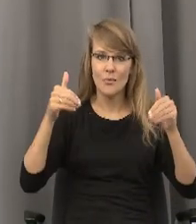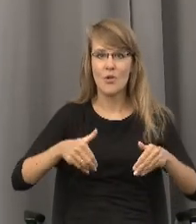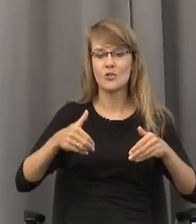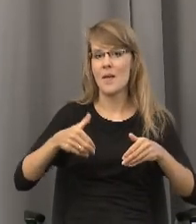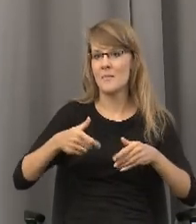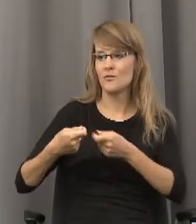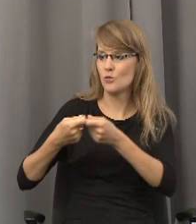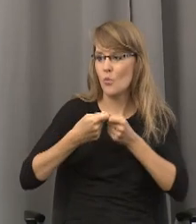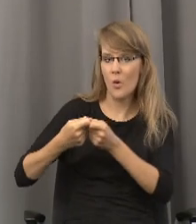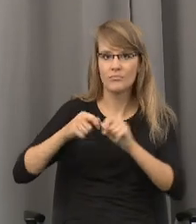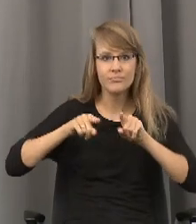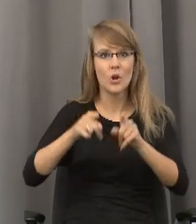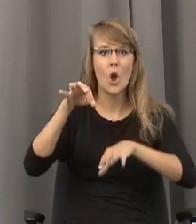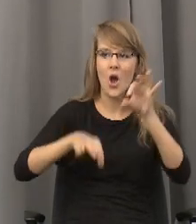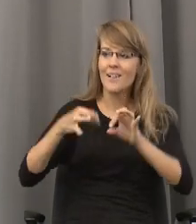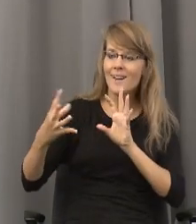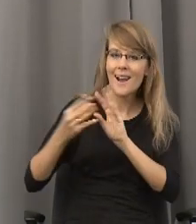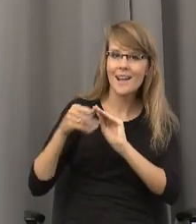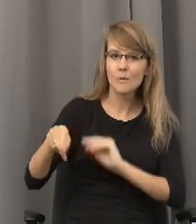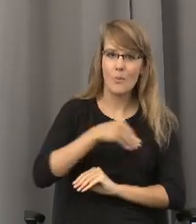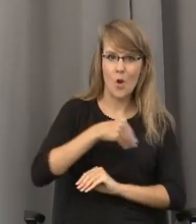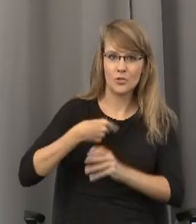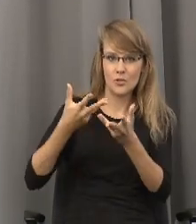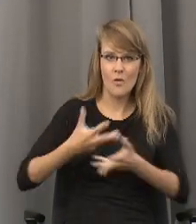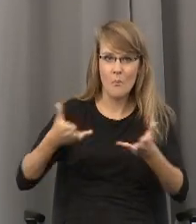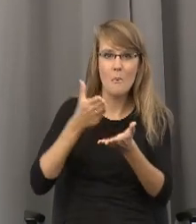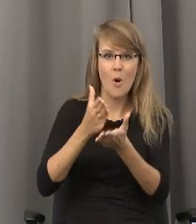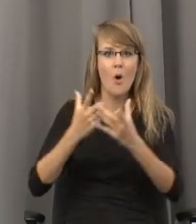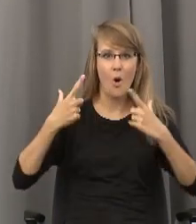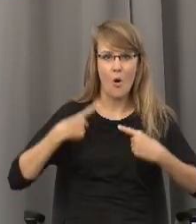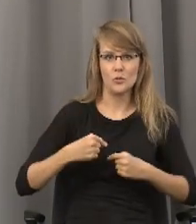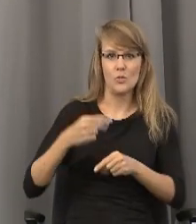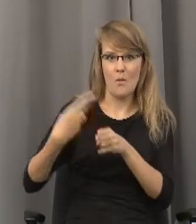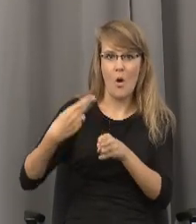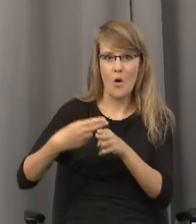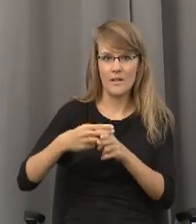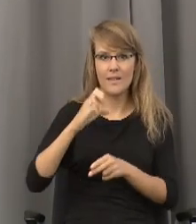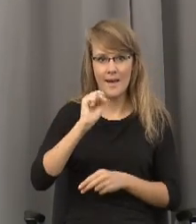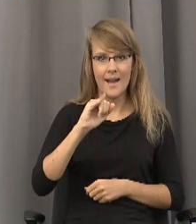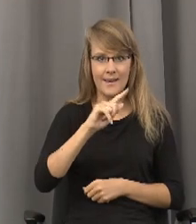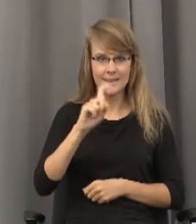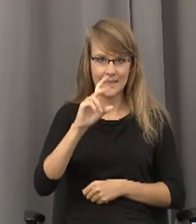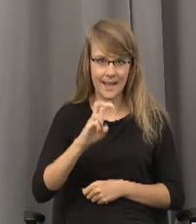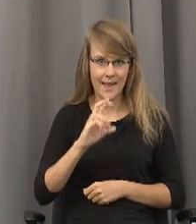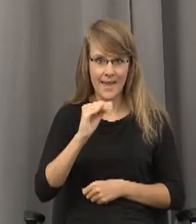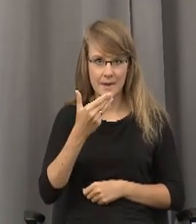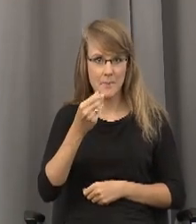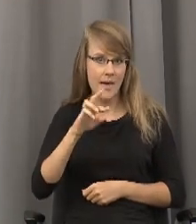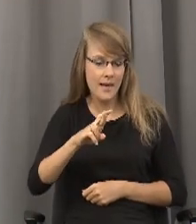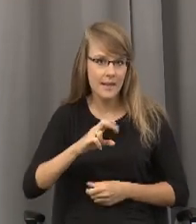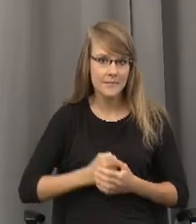współorganizować konferencję z Polskim Stowarzyszeniem Pomocy Osobom z Chorobą Alzheimera.